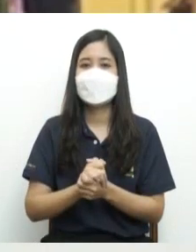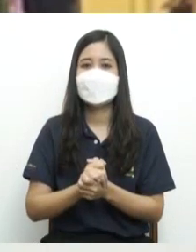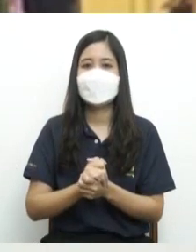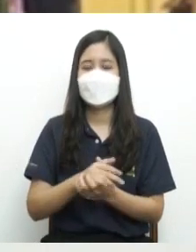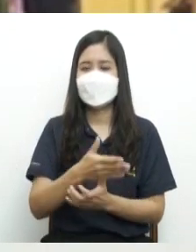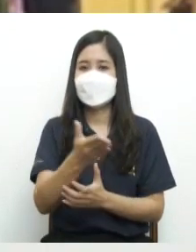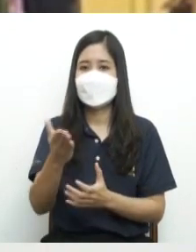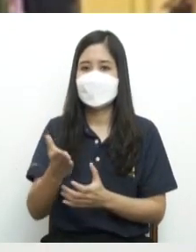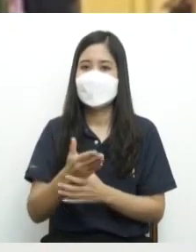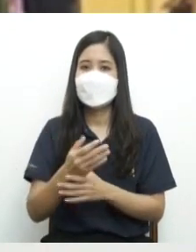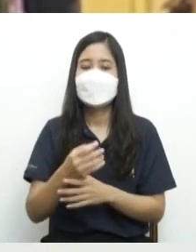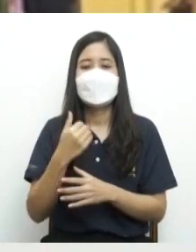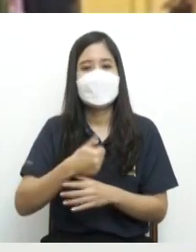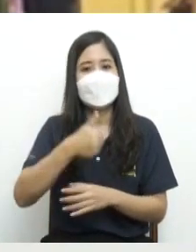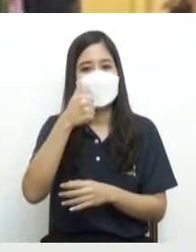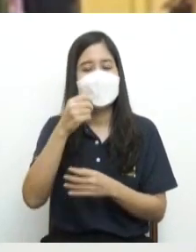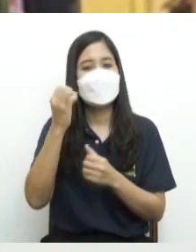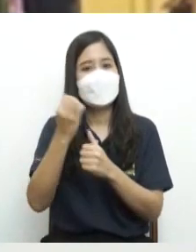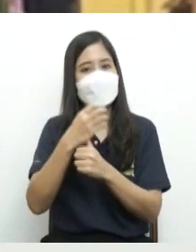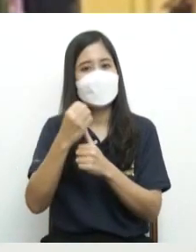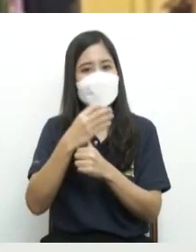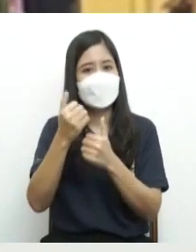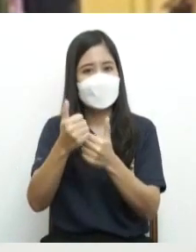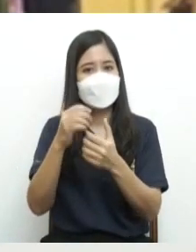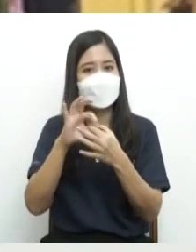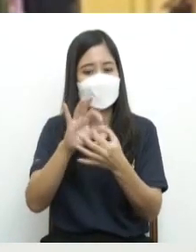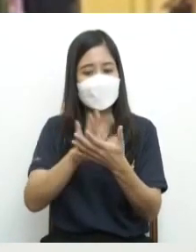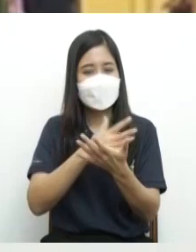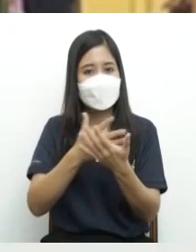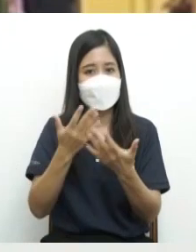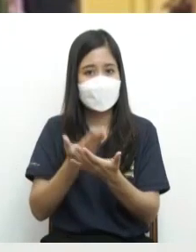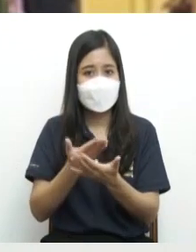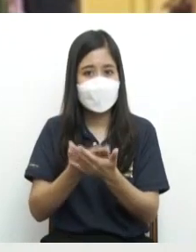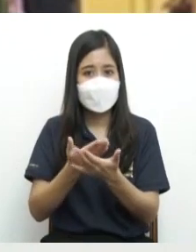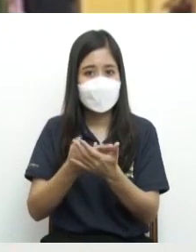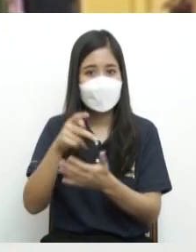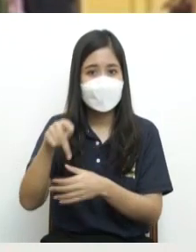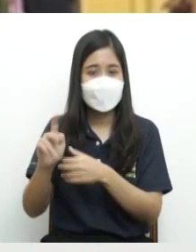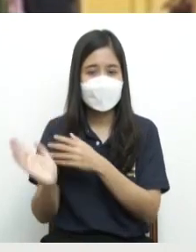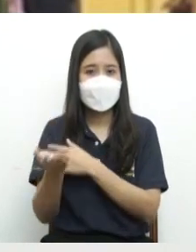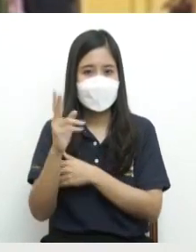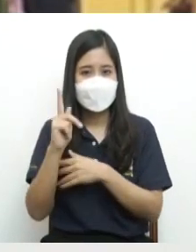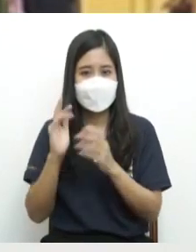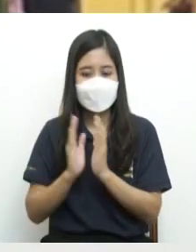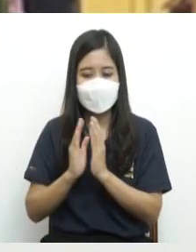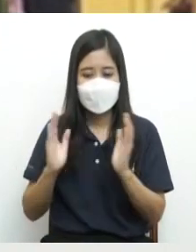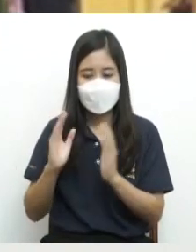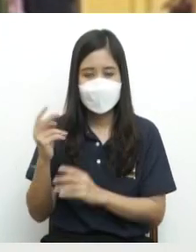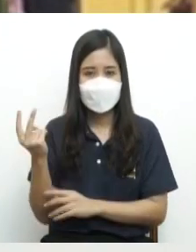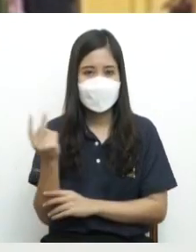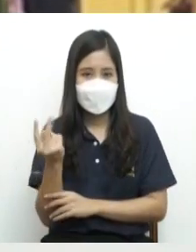ได้ข้อแนะนำดีๆในเรื่องของการวางแผนทางการเงินค่ะสำหรับวันนี้รายการผู้เช้าข่าวสปทของเราขอกราบขอบพระคุณทั้งสองท่านเป็นอย่างสู